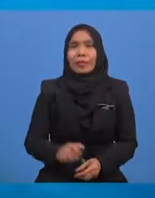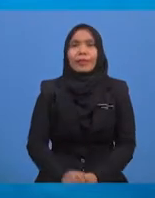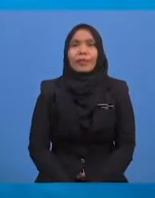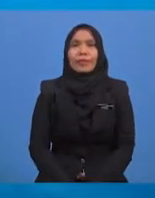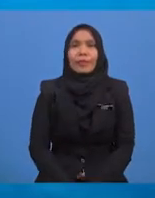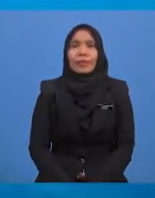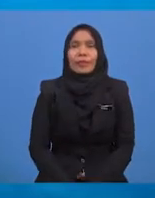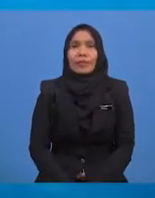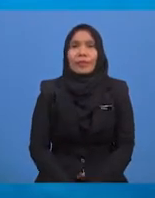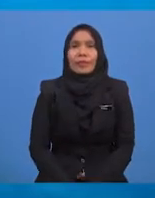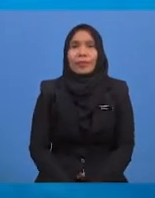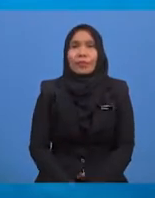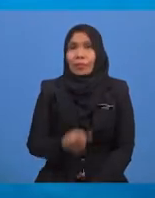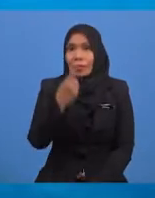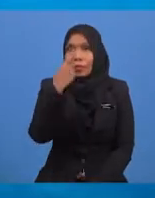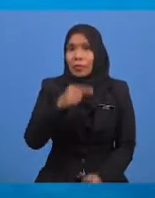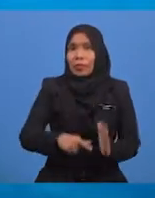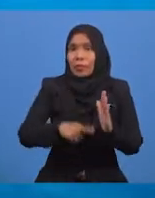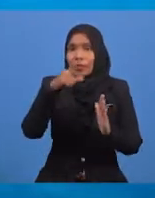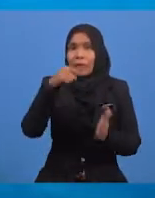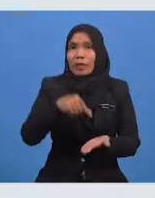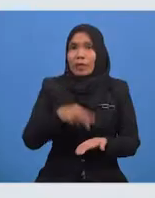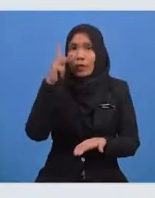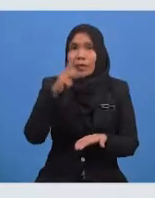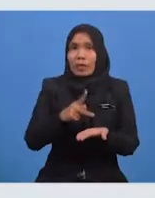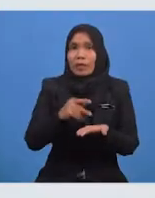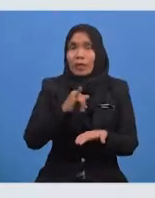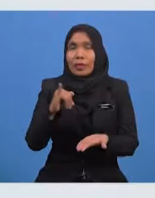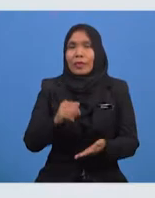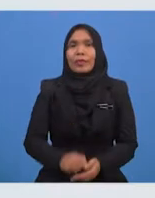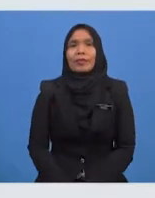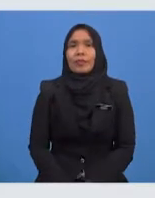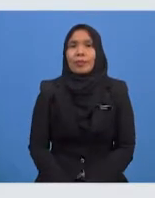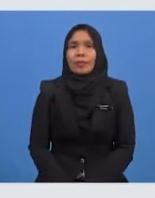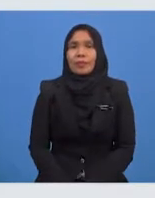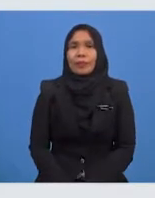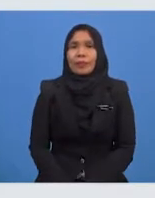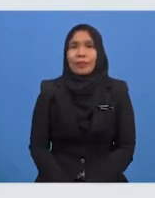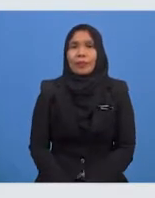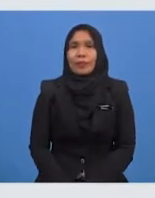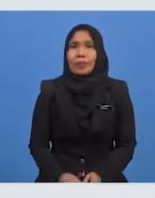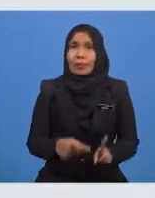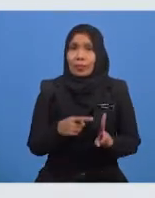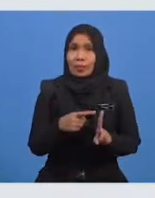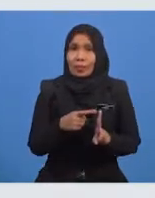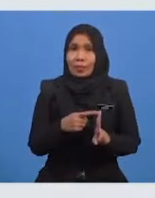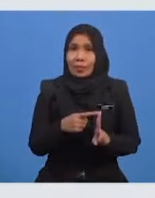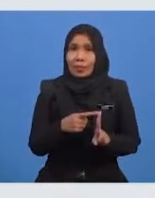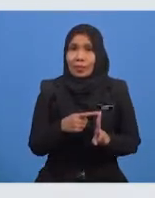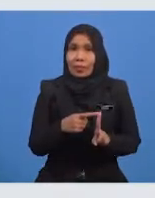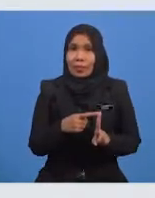dikenali. Perkembangan sistem ini memudahkan peniaga berkomunikasi dengan pelabur,